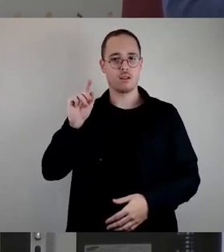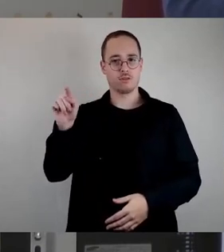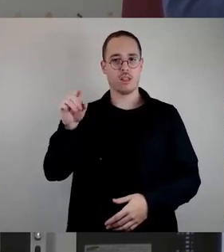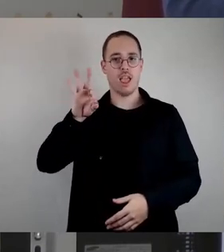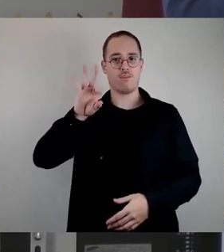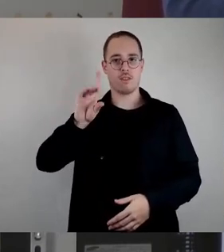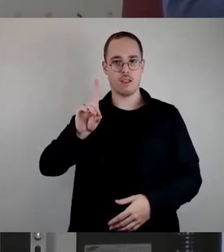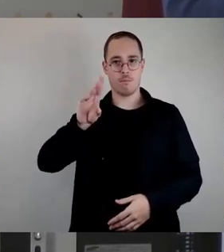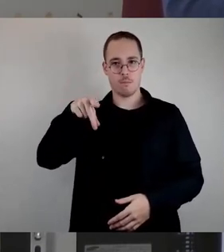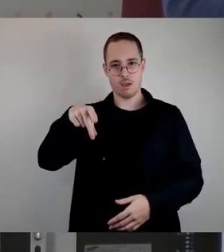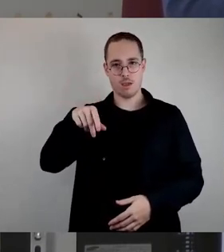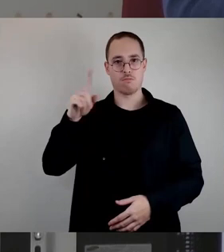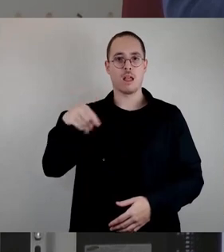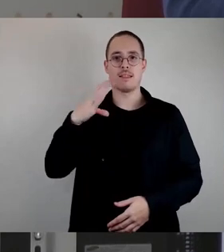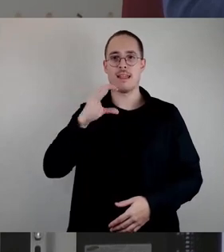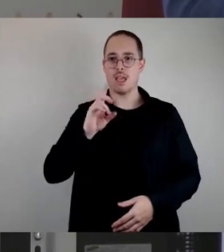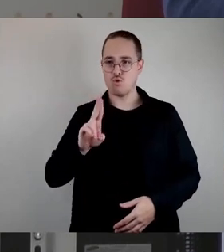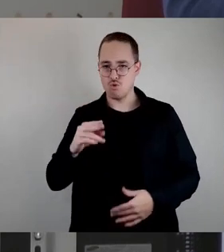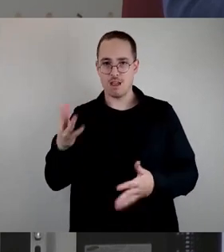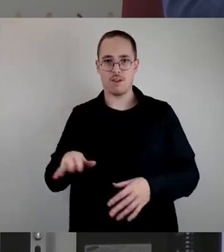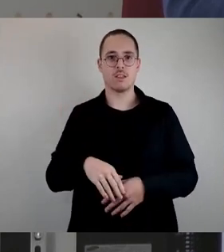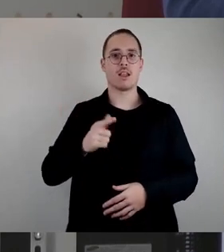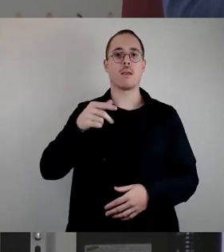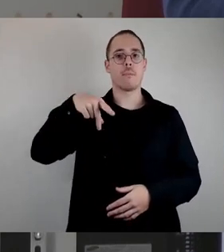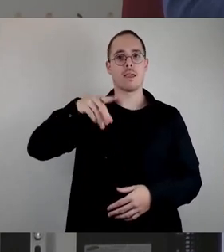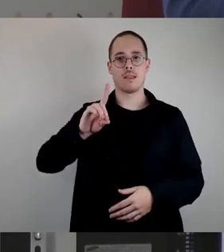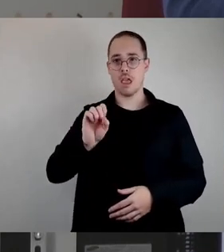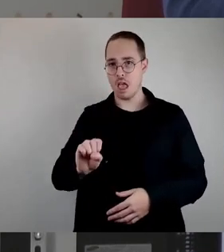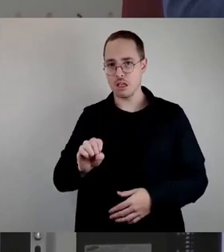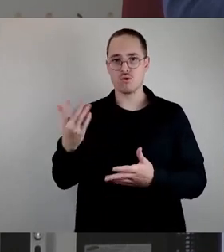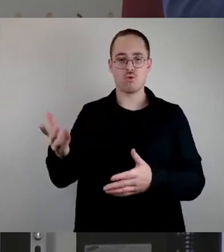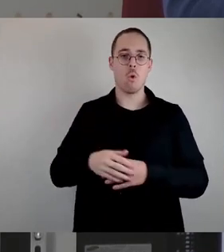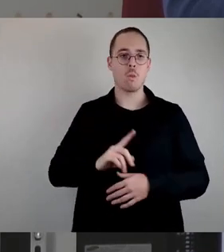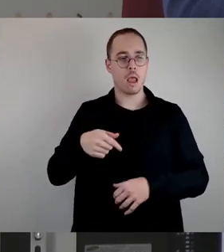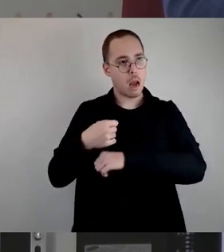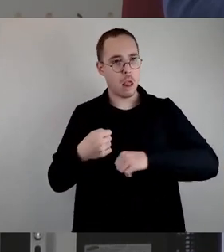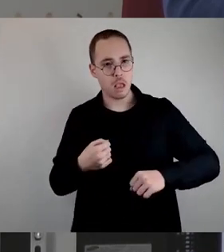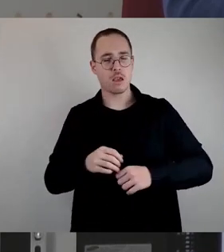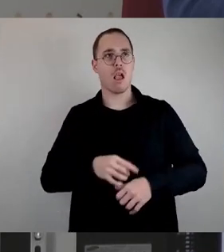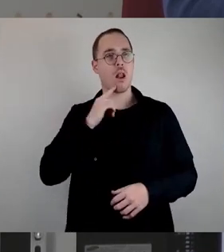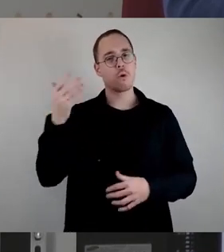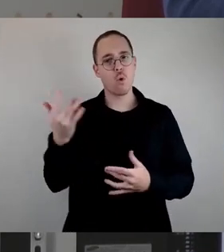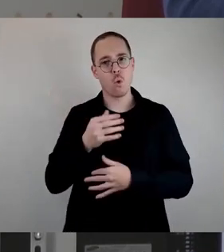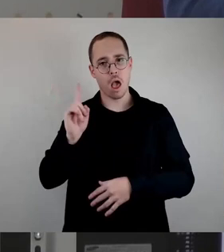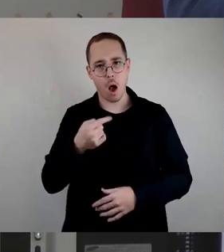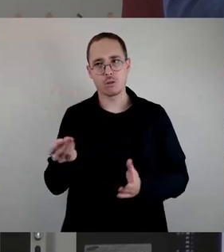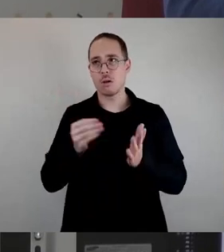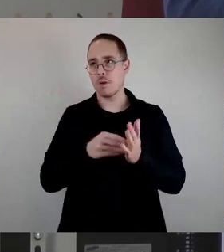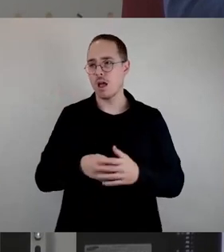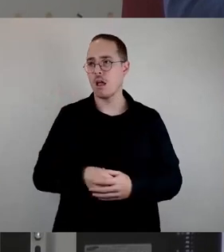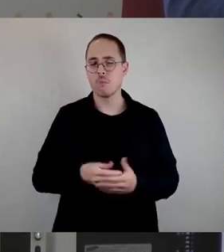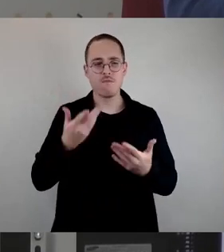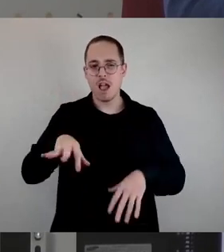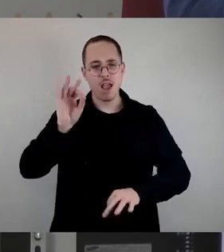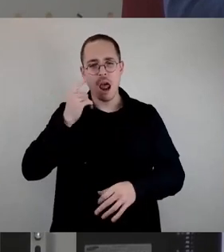Schirm gehabt, die PDS natürlich, später die Linke. Die Grünen waren, glaube ich, auch mal dabei. Ich weiß es nicht mehr. Also